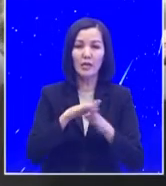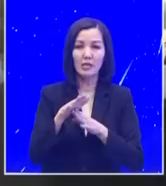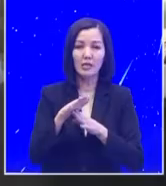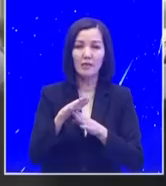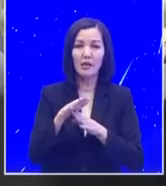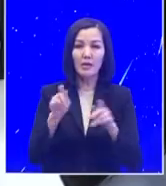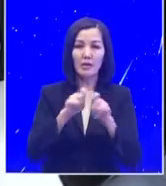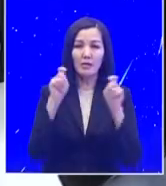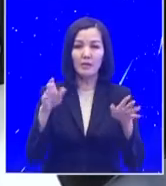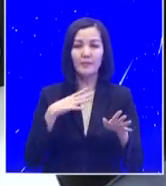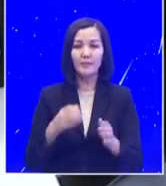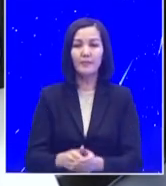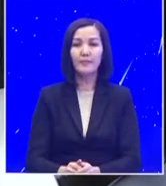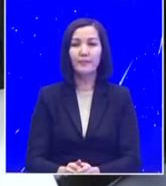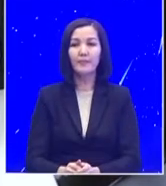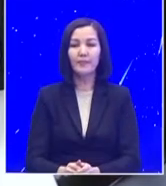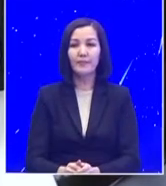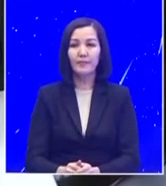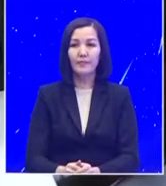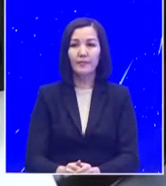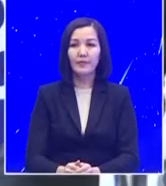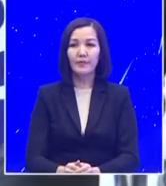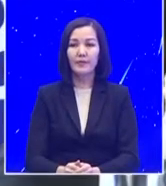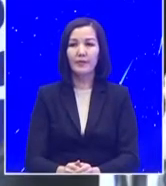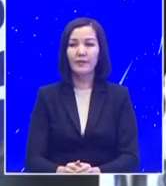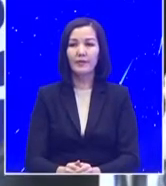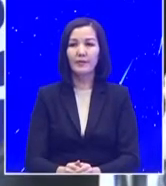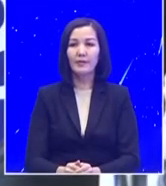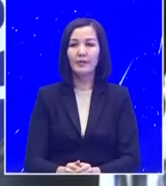ел игілігіне іске қосылды. Арбатабай ауылдық округінде